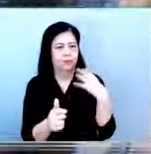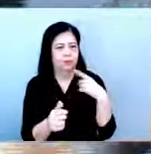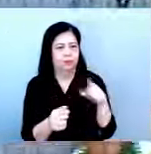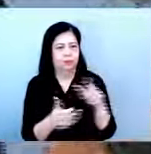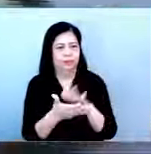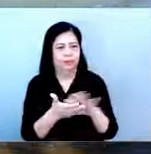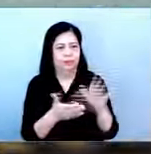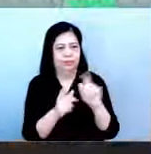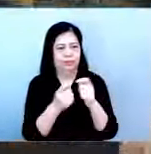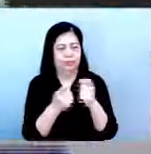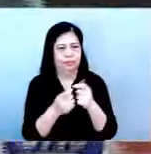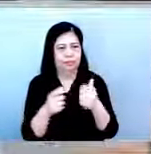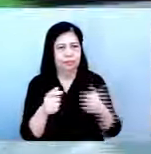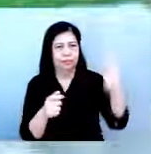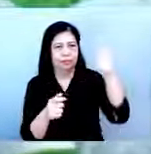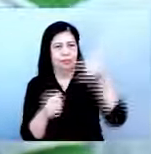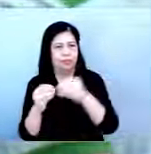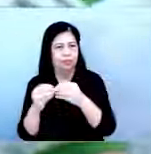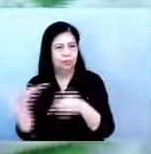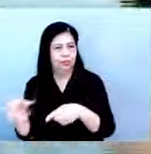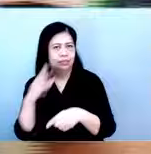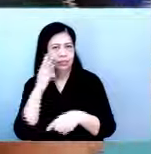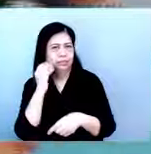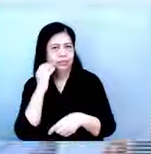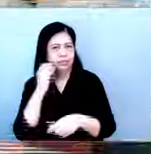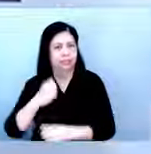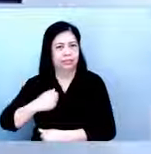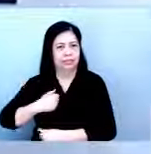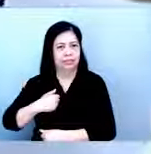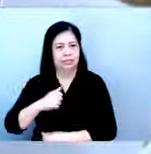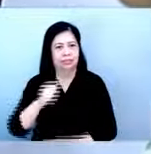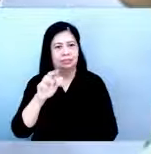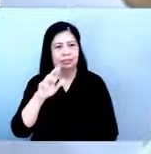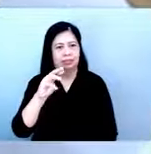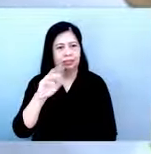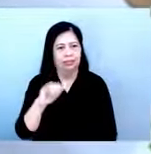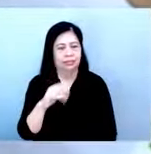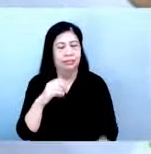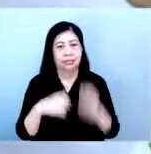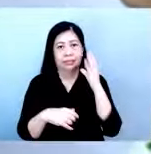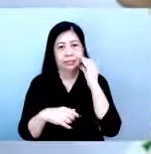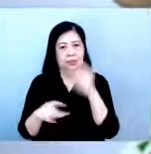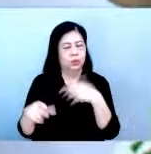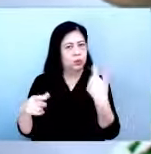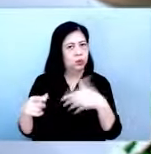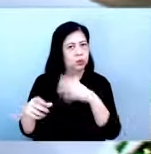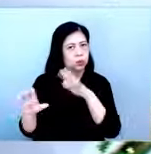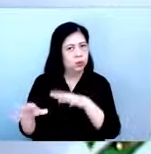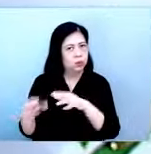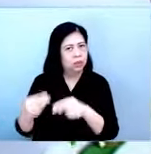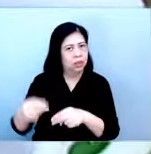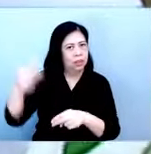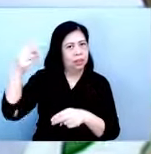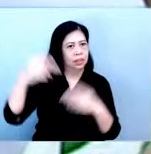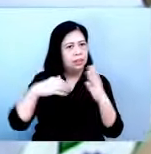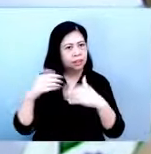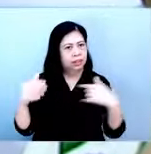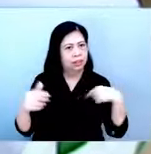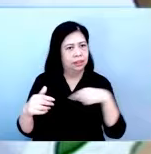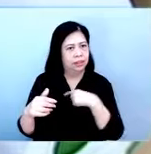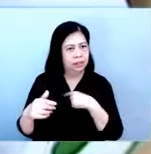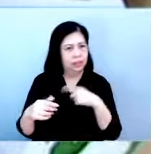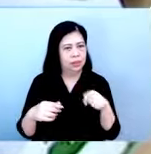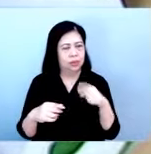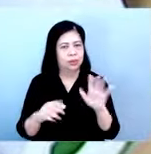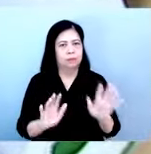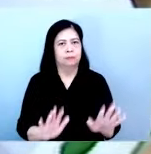para malamangan ang mas experienced na Army. Yung experience ko ng kalaban namin is mas high pa sa amin. So yung composure